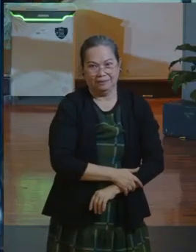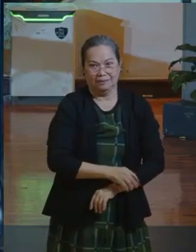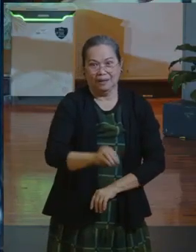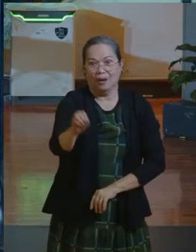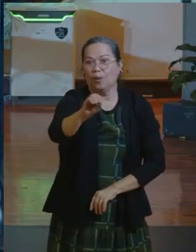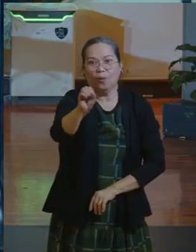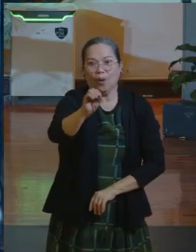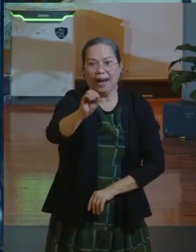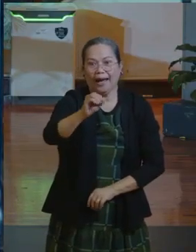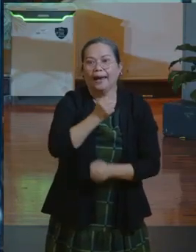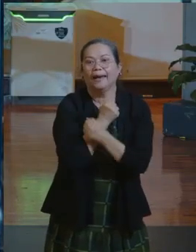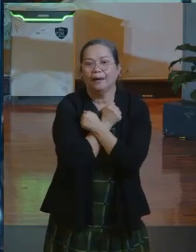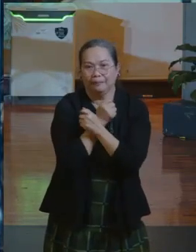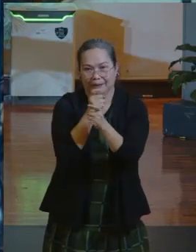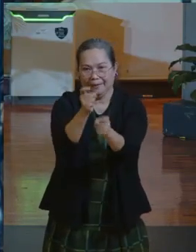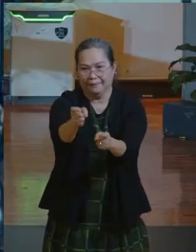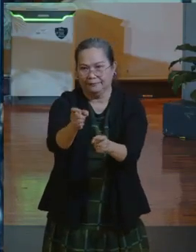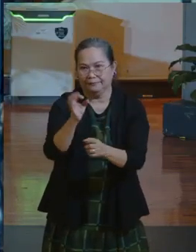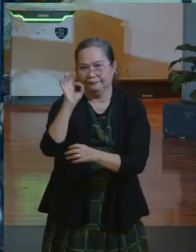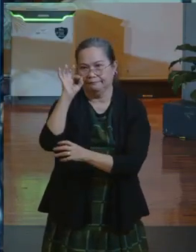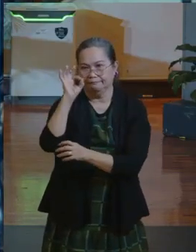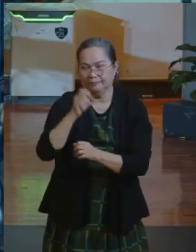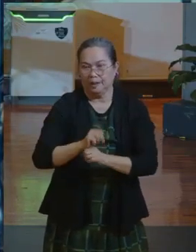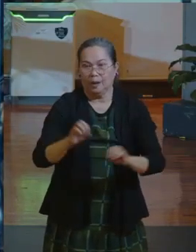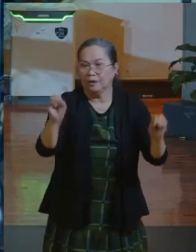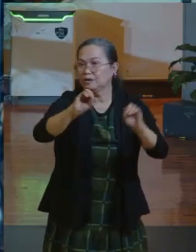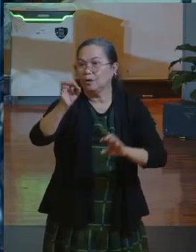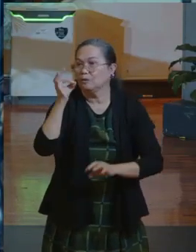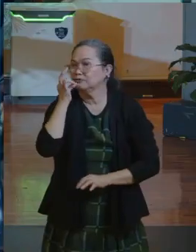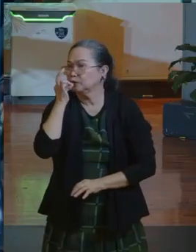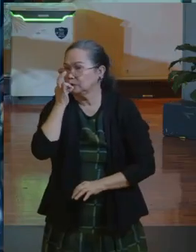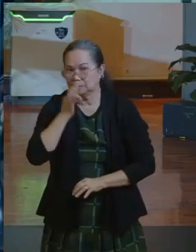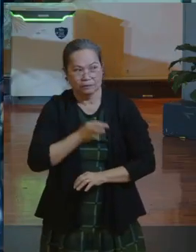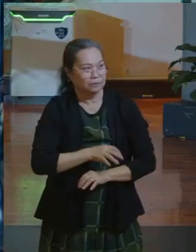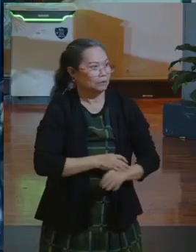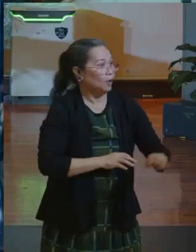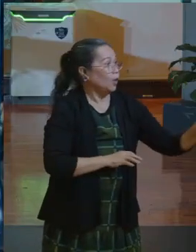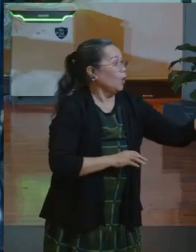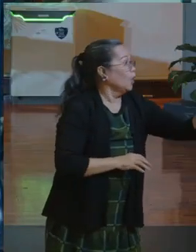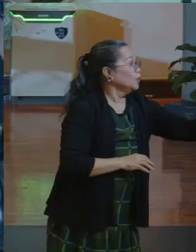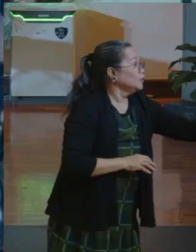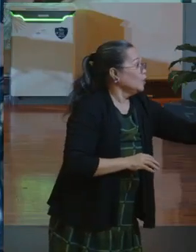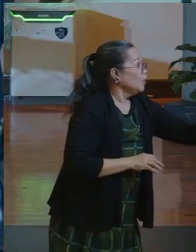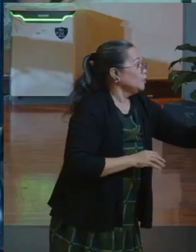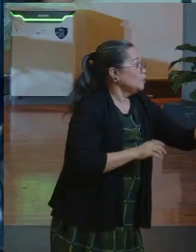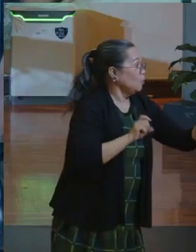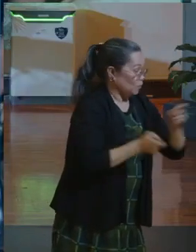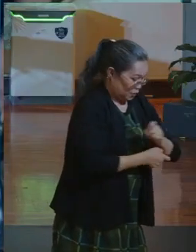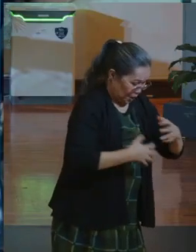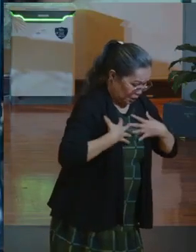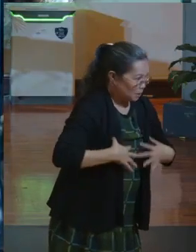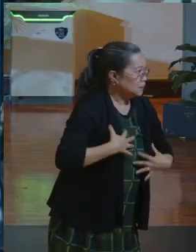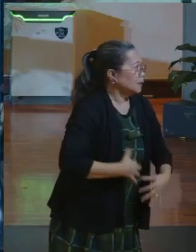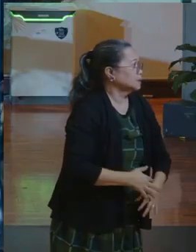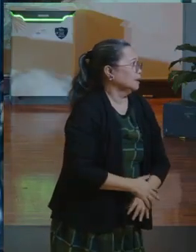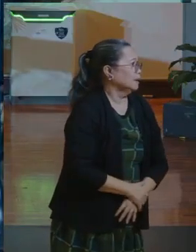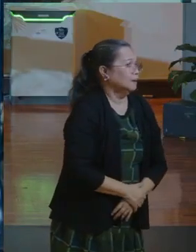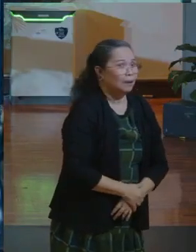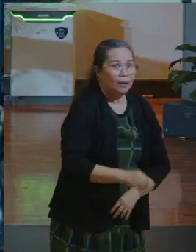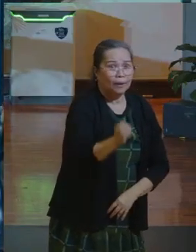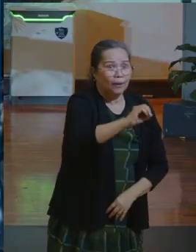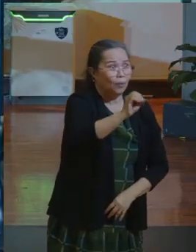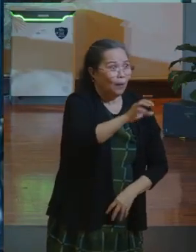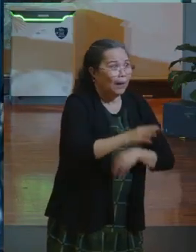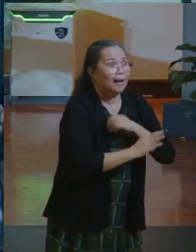diem, wala kayong pagkain, wala kayong pampalit na damit, Wala kayong